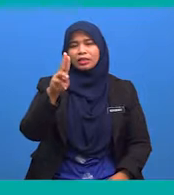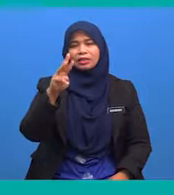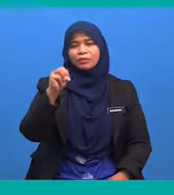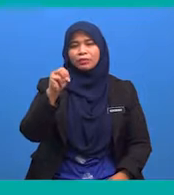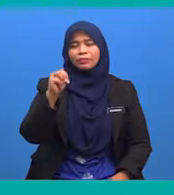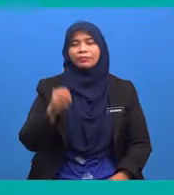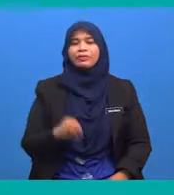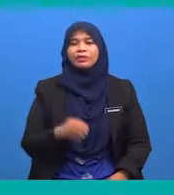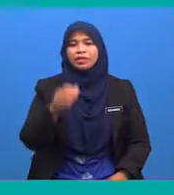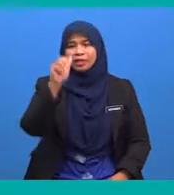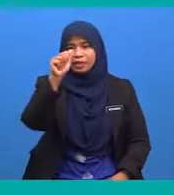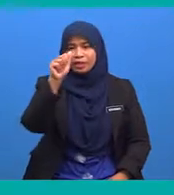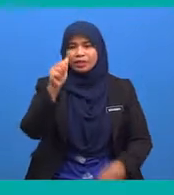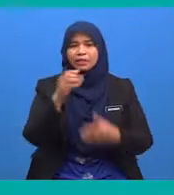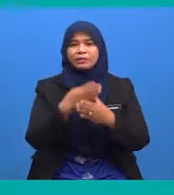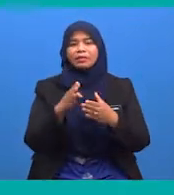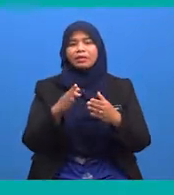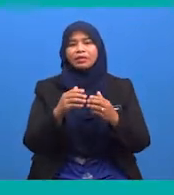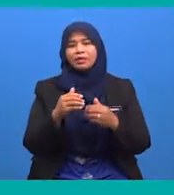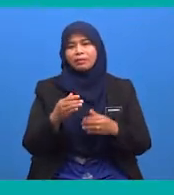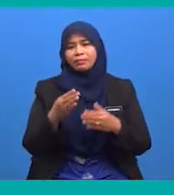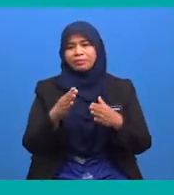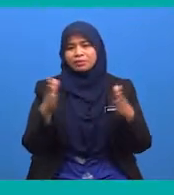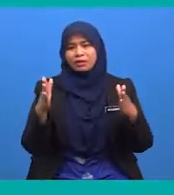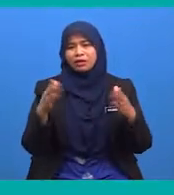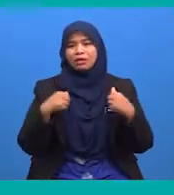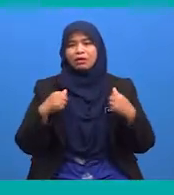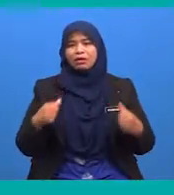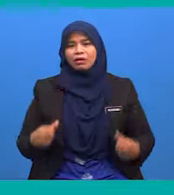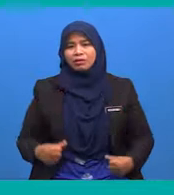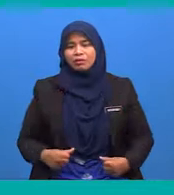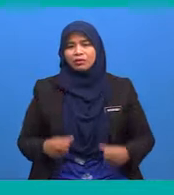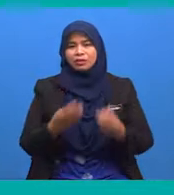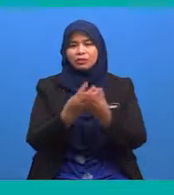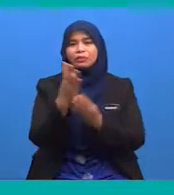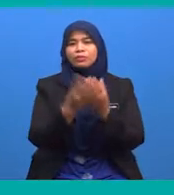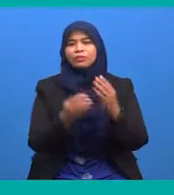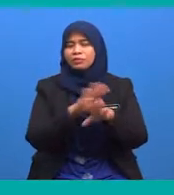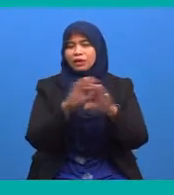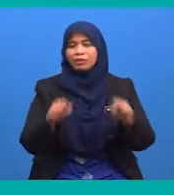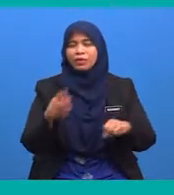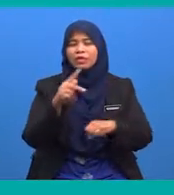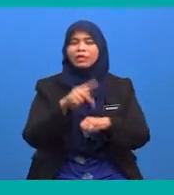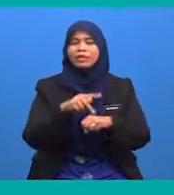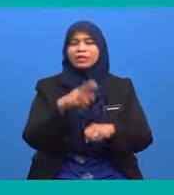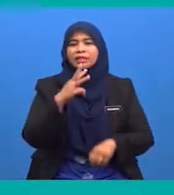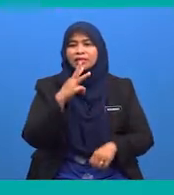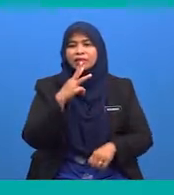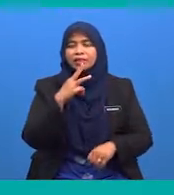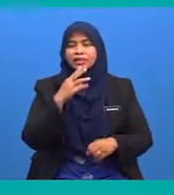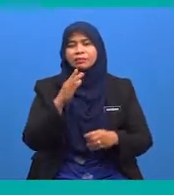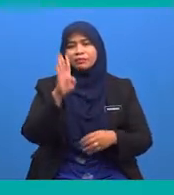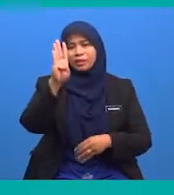A. Sebahagian anggota besar wuduk tidak boleh terkena air. B. Seluruh anggota